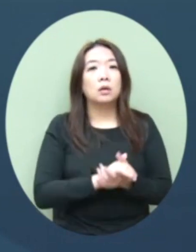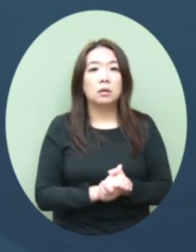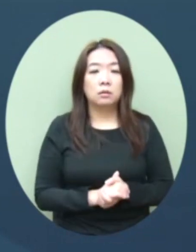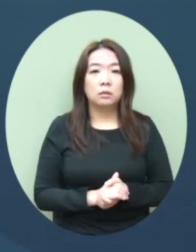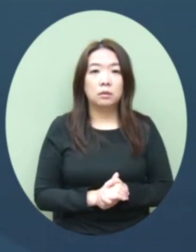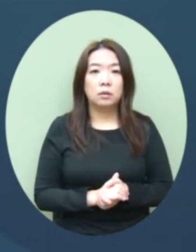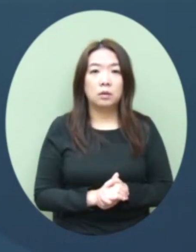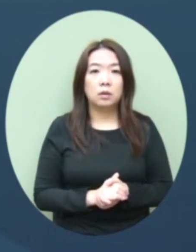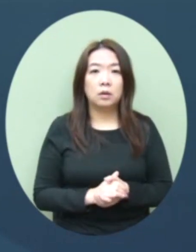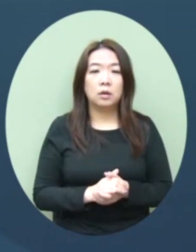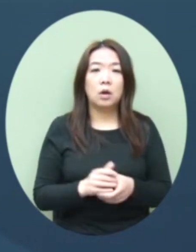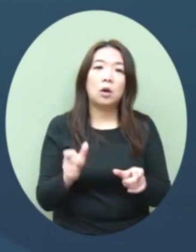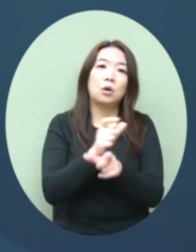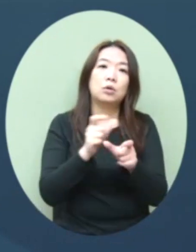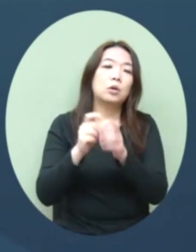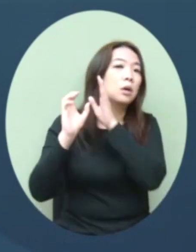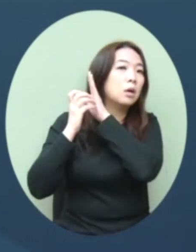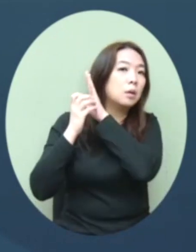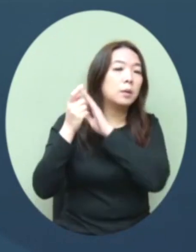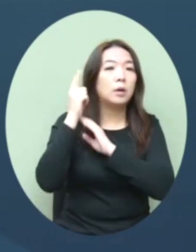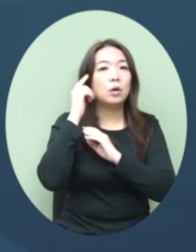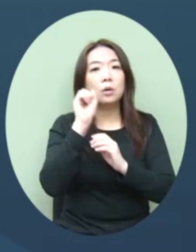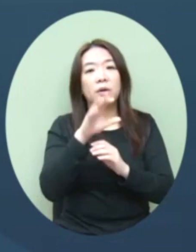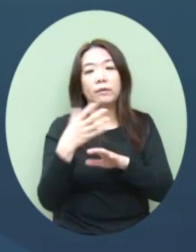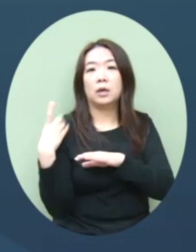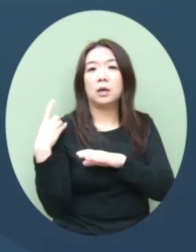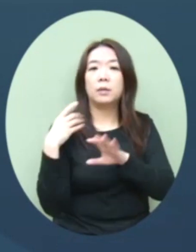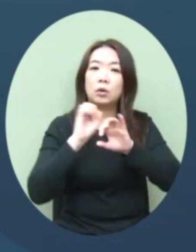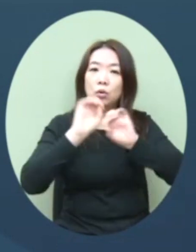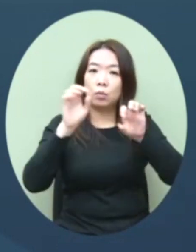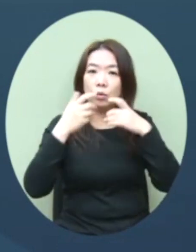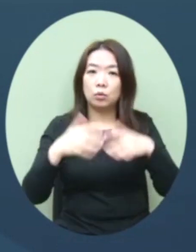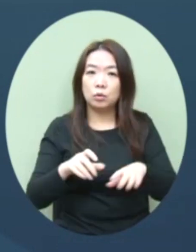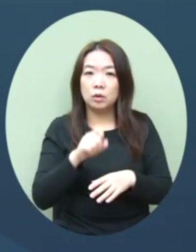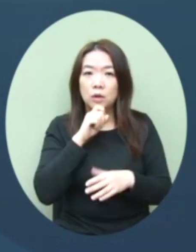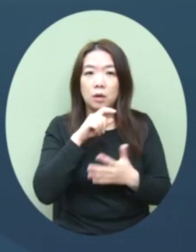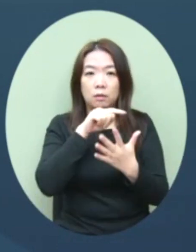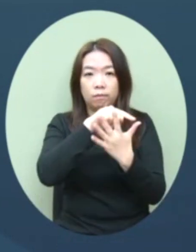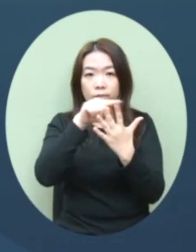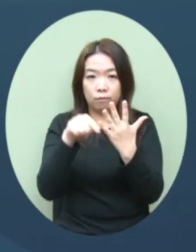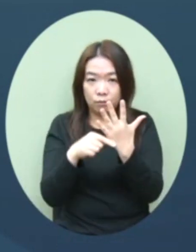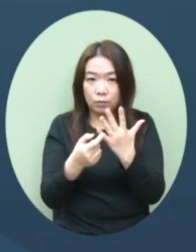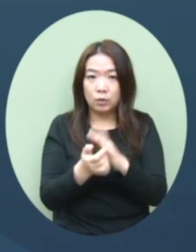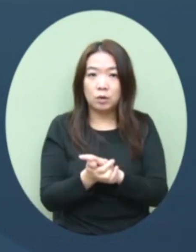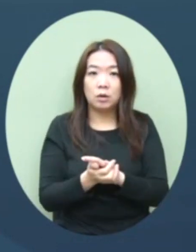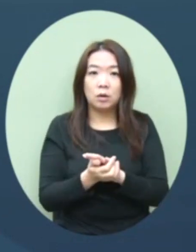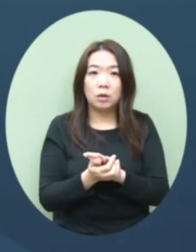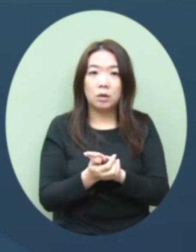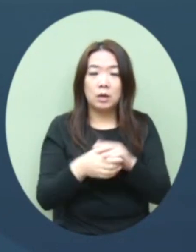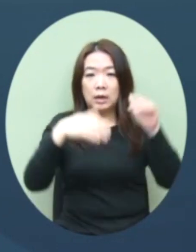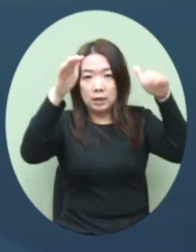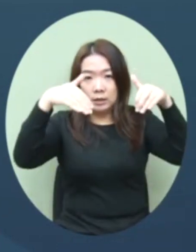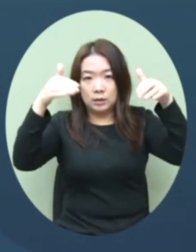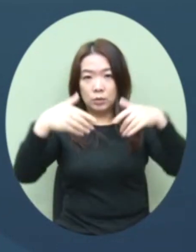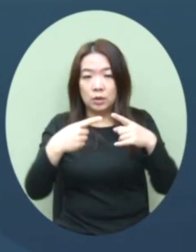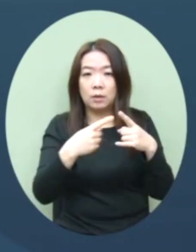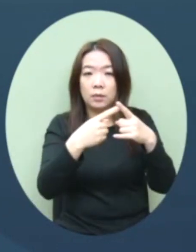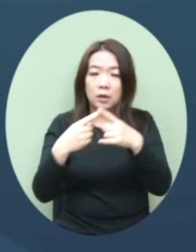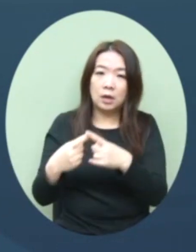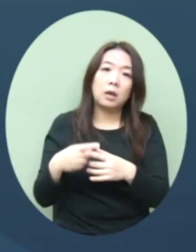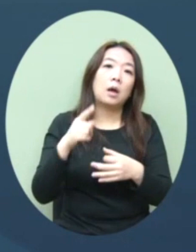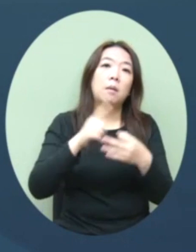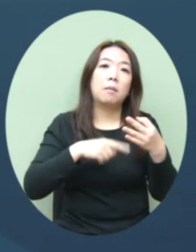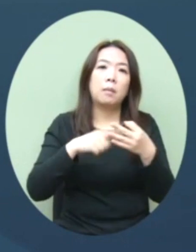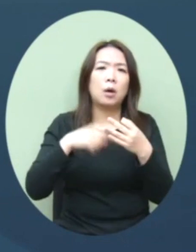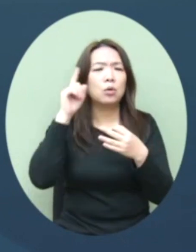特首你好 雙台我想問一下昨天公佈了五個小組特區趙寨文的名單就想問一下為什麼